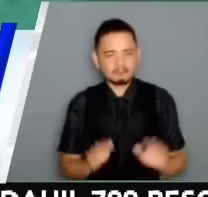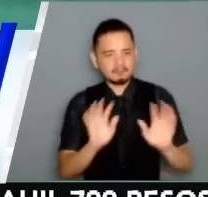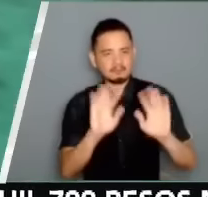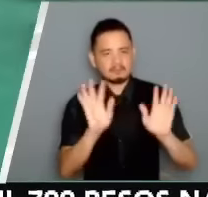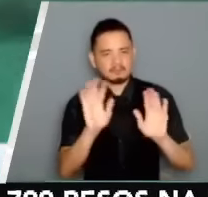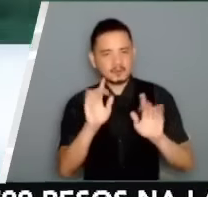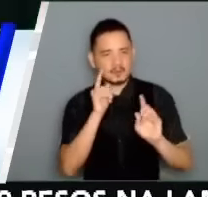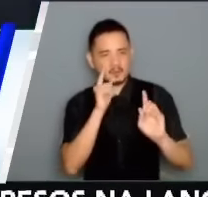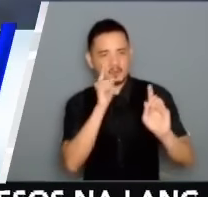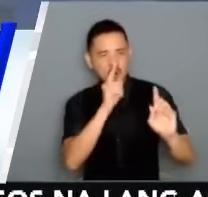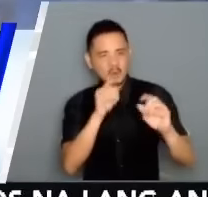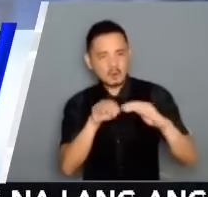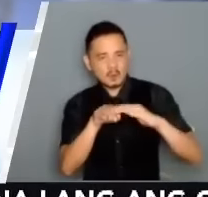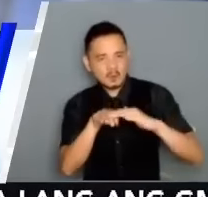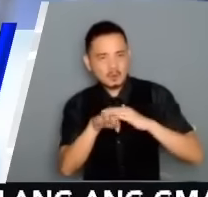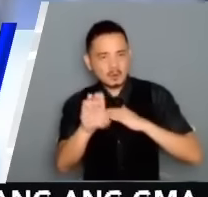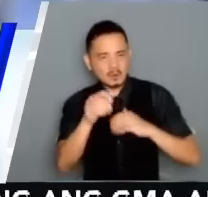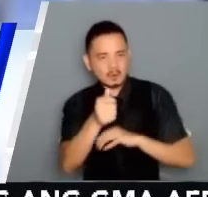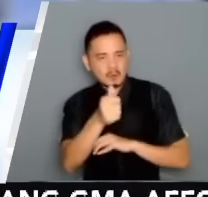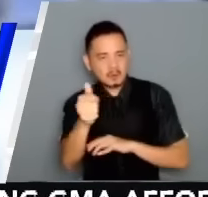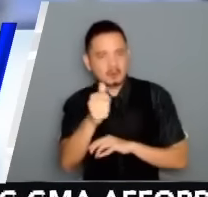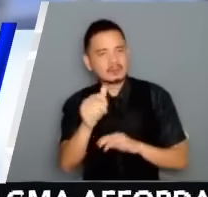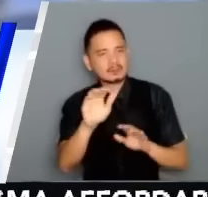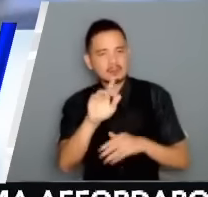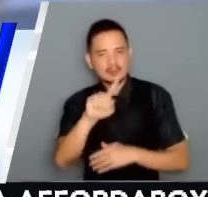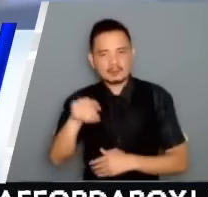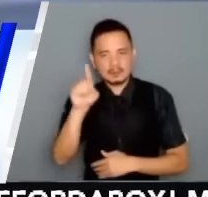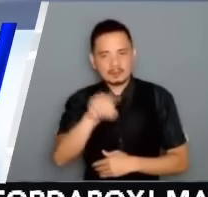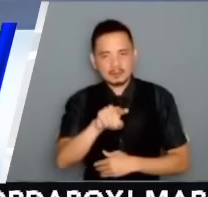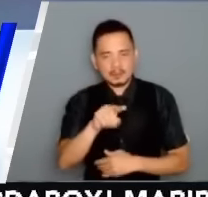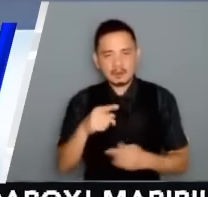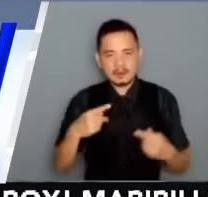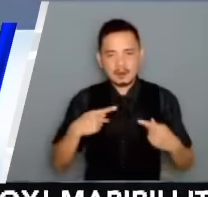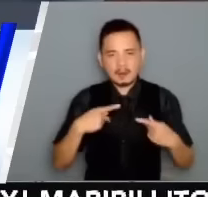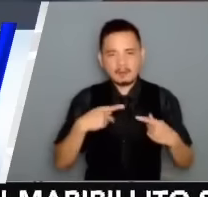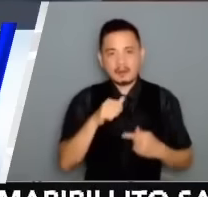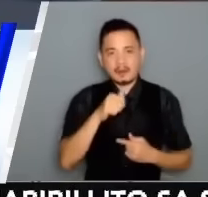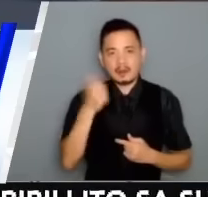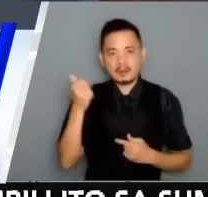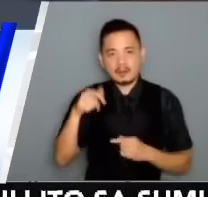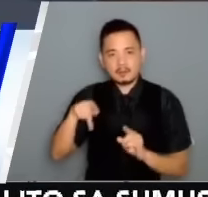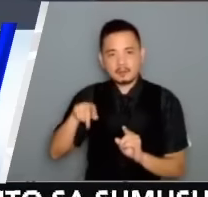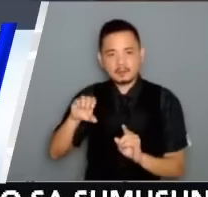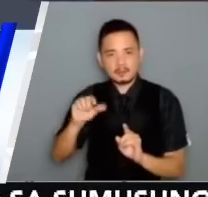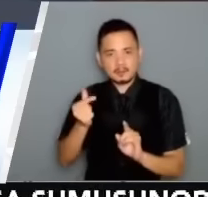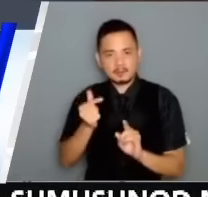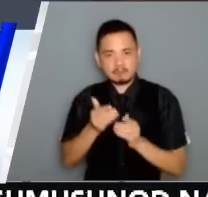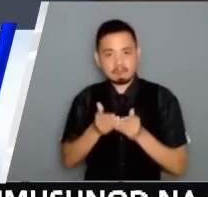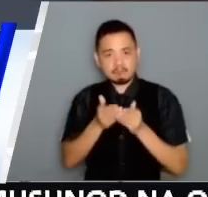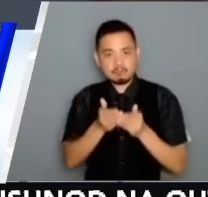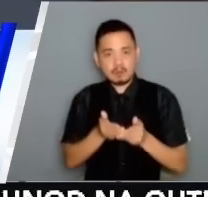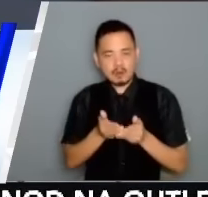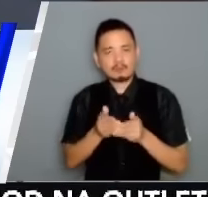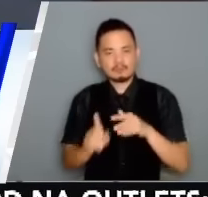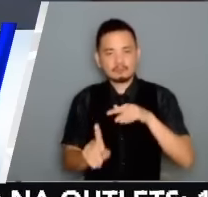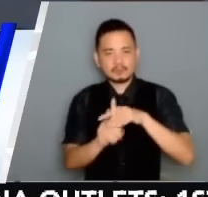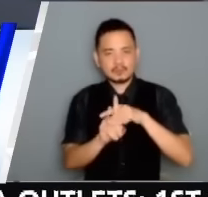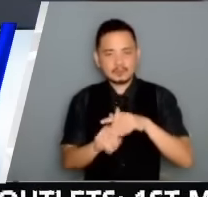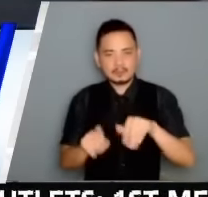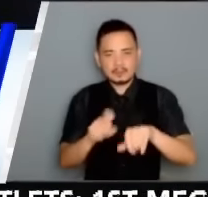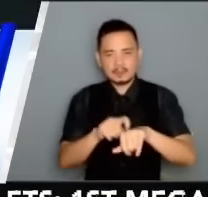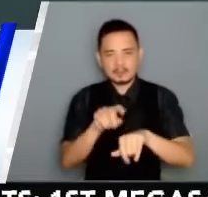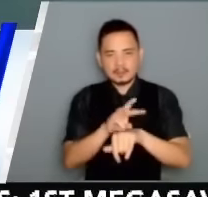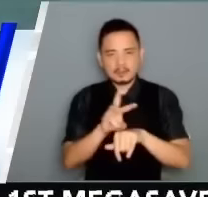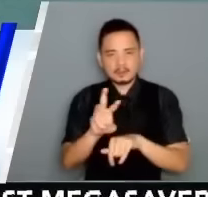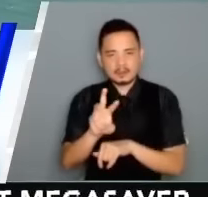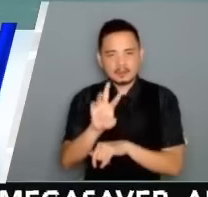pasukin ang Ayungin Shoal, isa sa sumaklolo ang BRP Bagakay ng Philippine Coast Guard. 6:41 ng umaga nang malaman na aborted ang